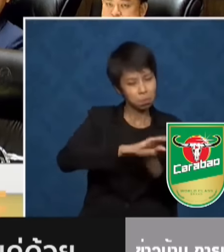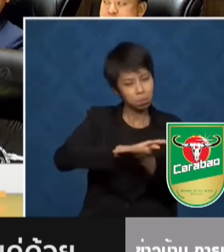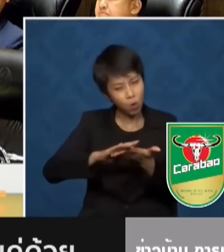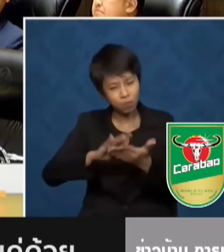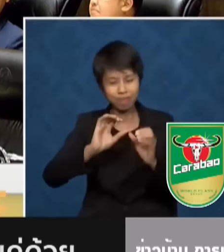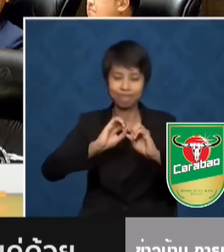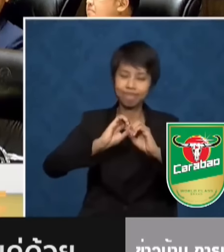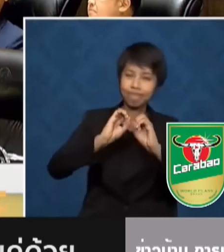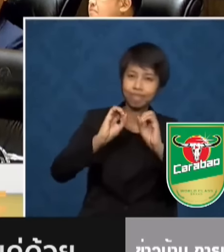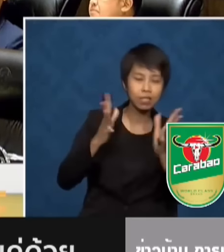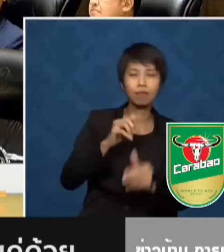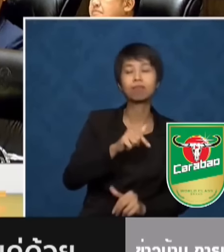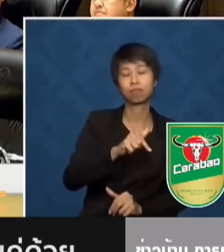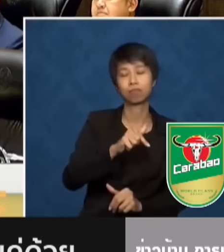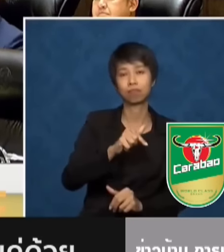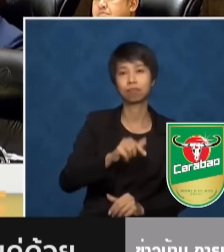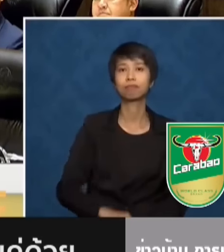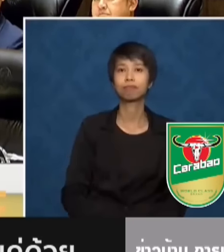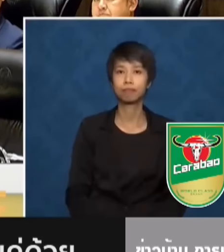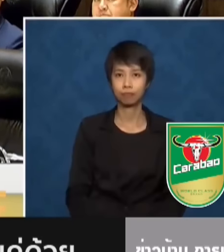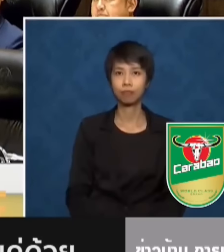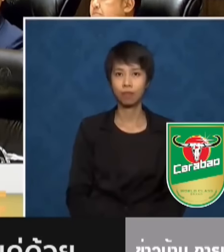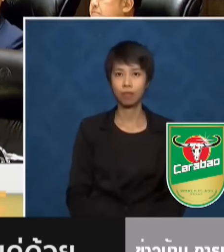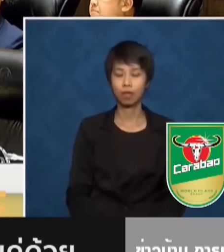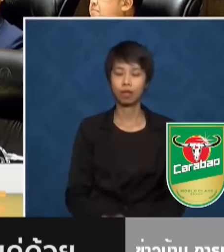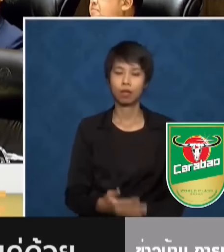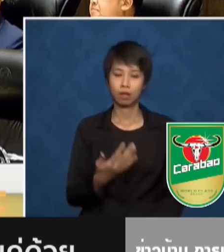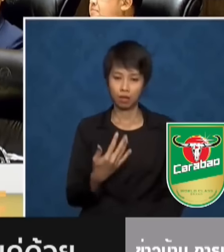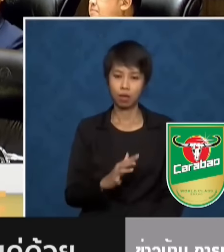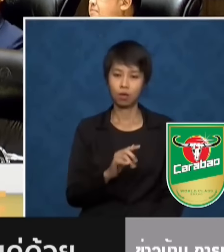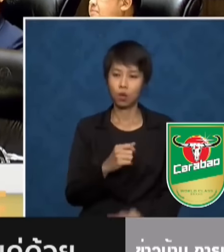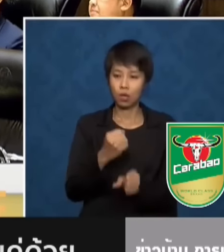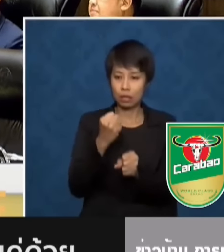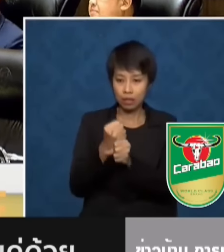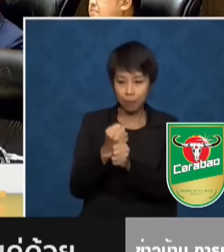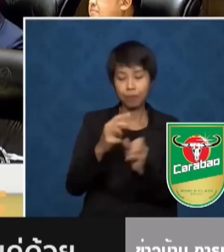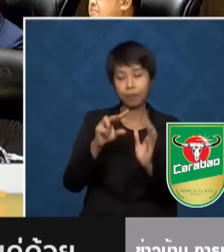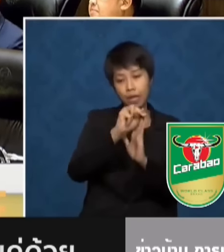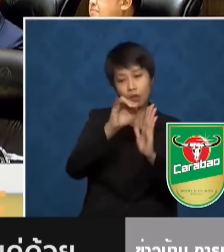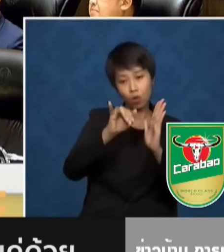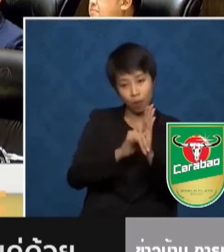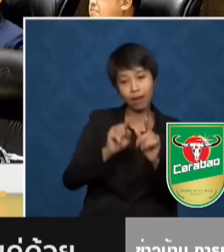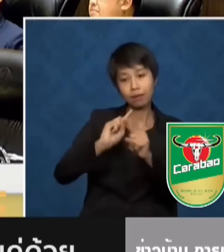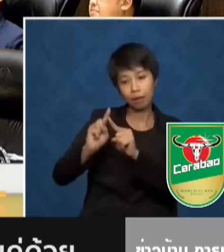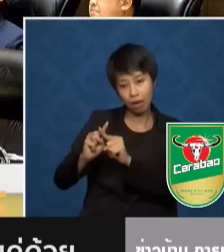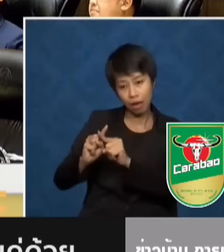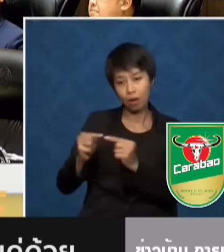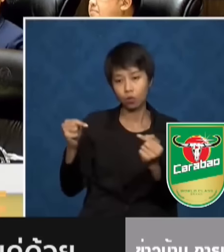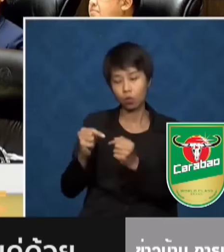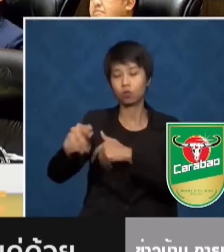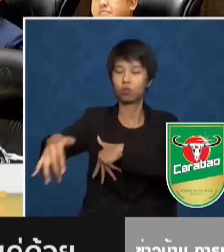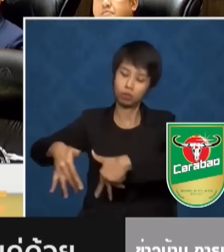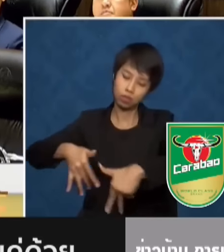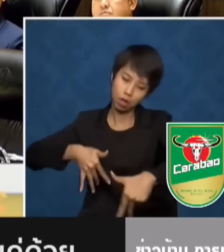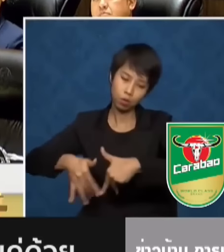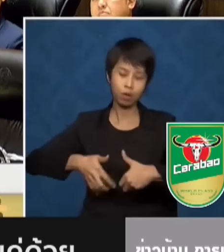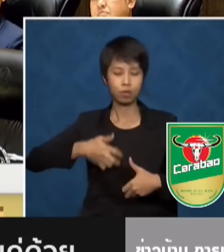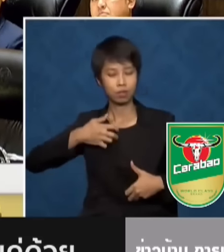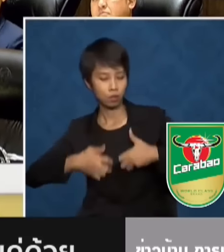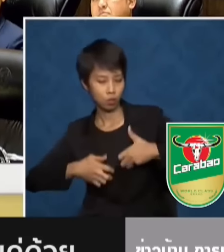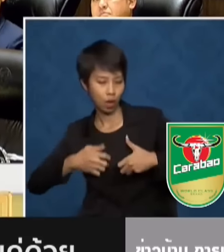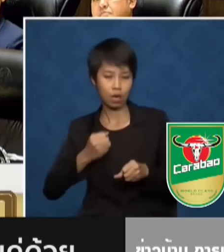อันนี้แถลงเพิ่ม ครับ บอกก็อยากจะเห็นผู้นำคนใหม่ที่ต่างจากคนเดิมแต่ปรากฏว่า ที่ได้มาก็ดูเหมือนจะมีปัญหาไร้ภา